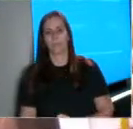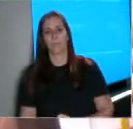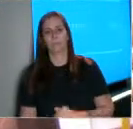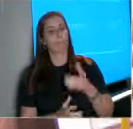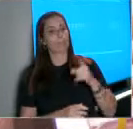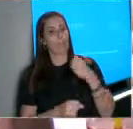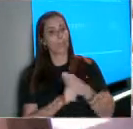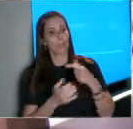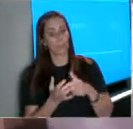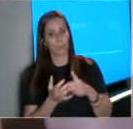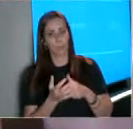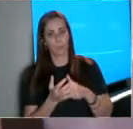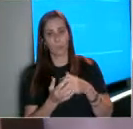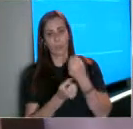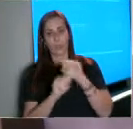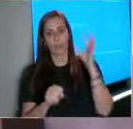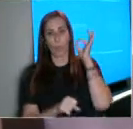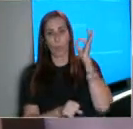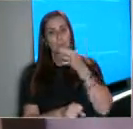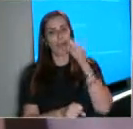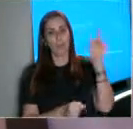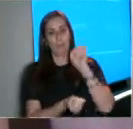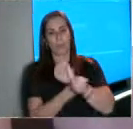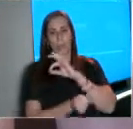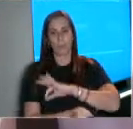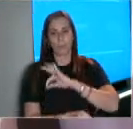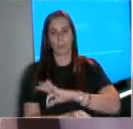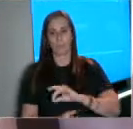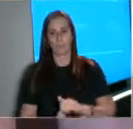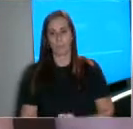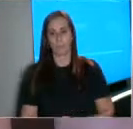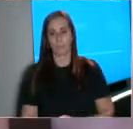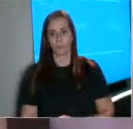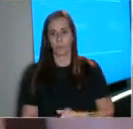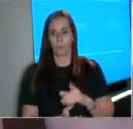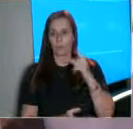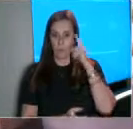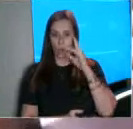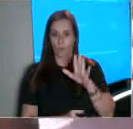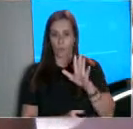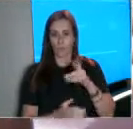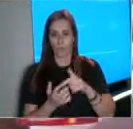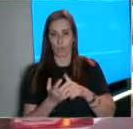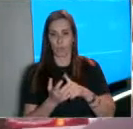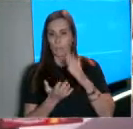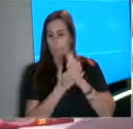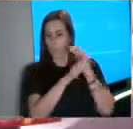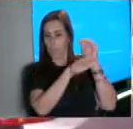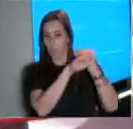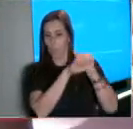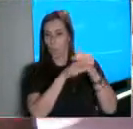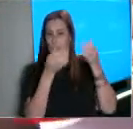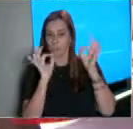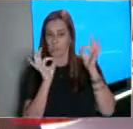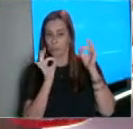מה צריך לעשות כדי שתשוחרר הצעירה הישראלית שנמצאת כרגע בכלא ברוסיה? אני חושב שהדרך שבה פנו, ופנו אפילו בצורה רשמית,